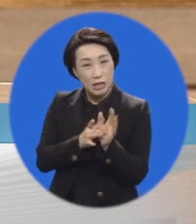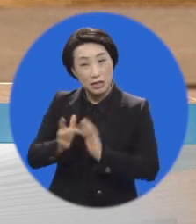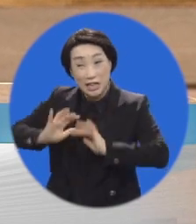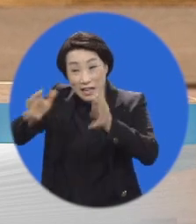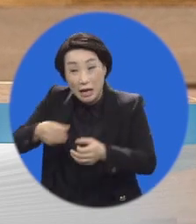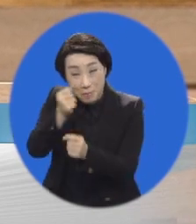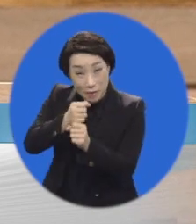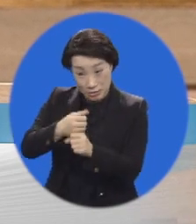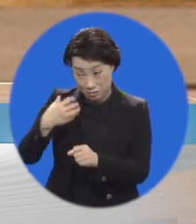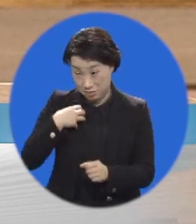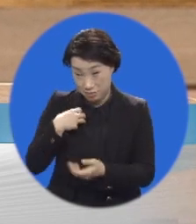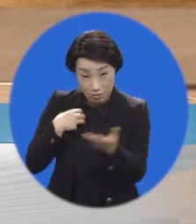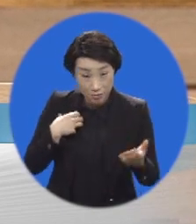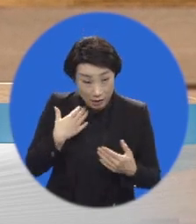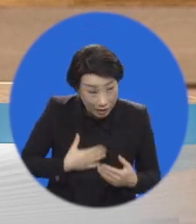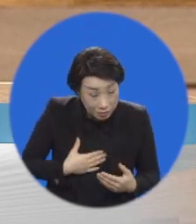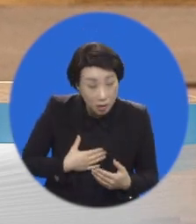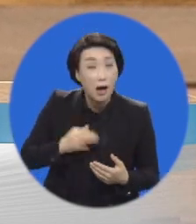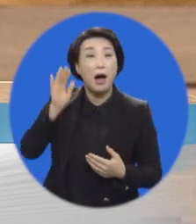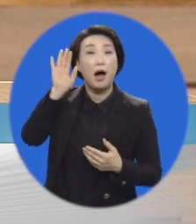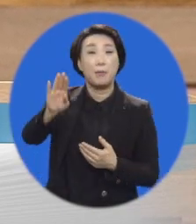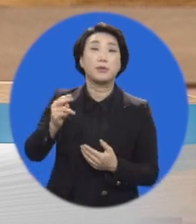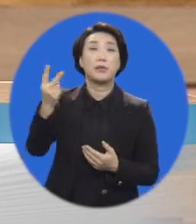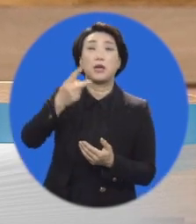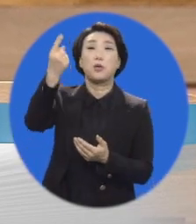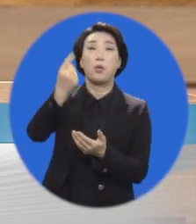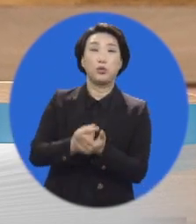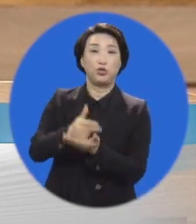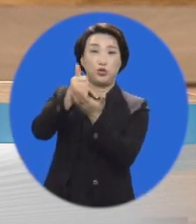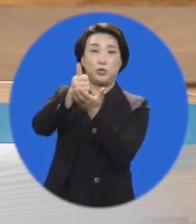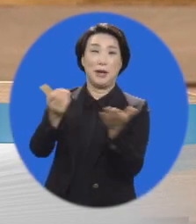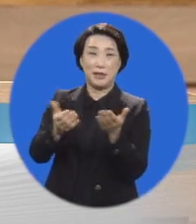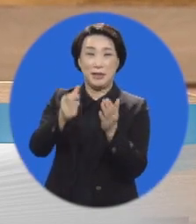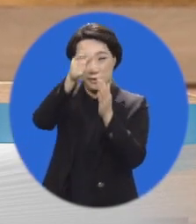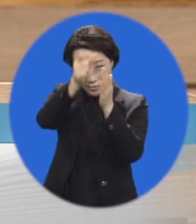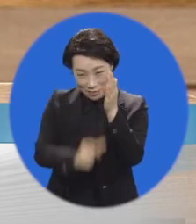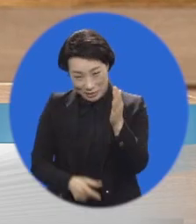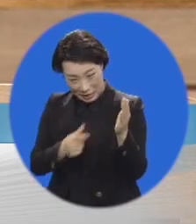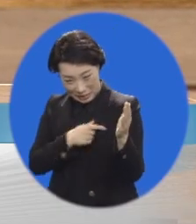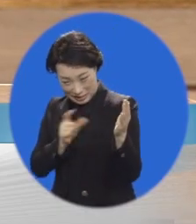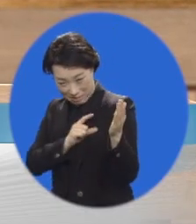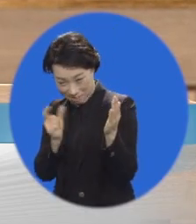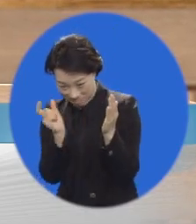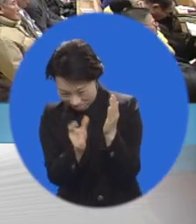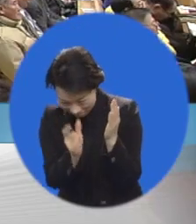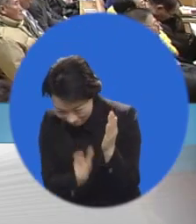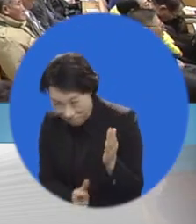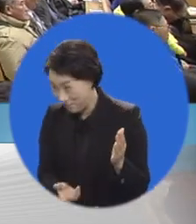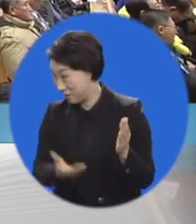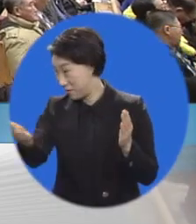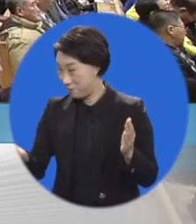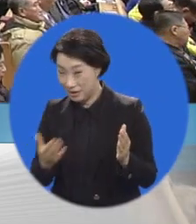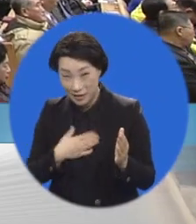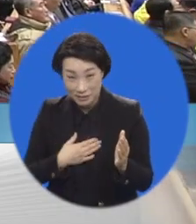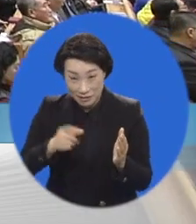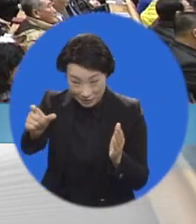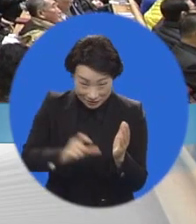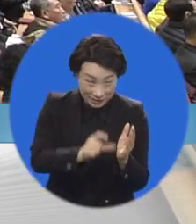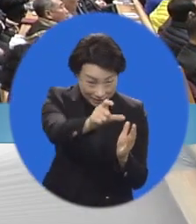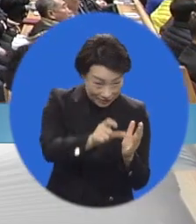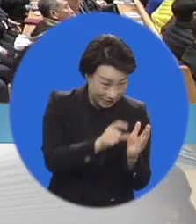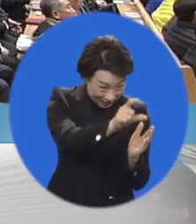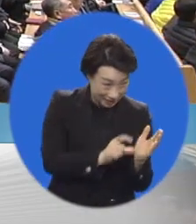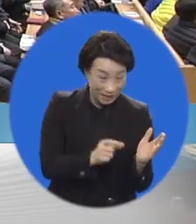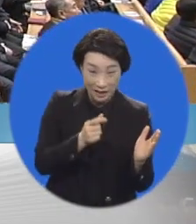만들어내서 앞으로 재림의 주의 세계를 만드는 여러분 되기를 주님의 이름으로 축원합니다.